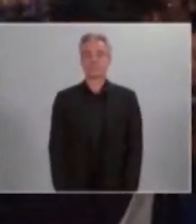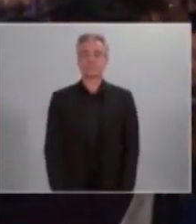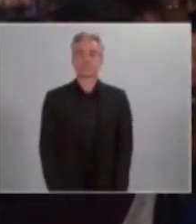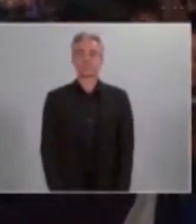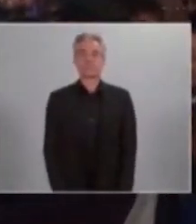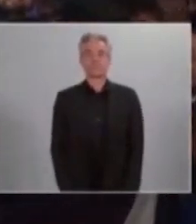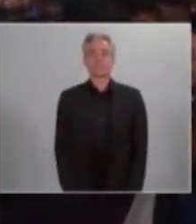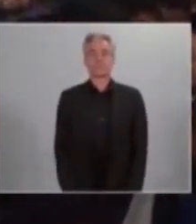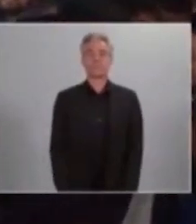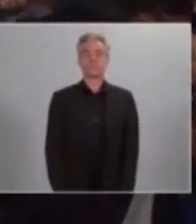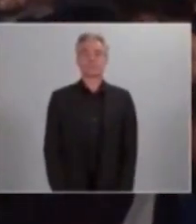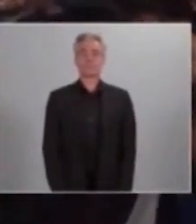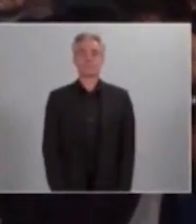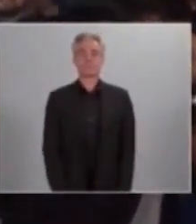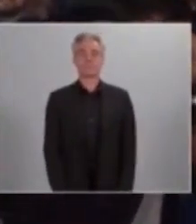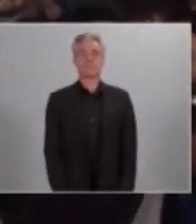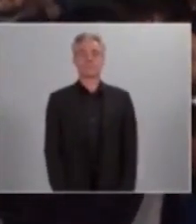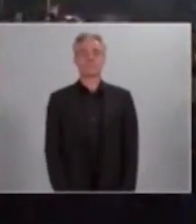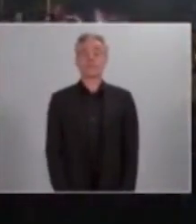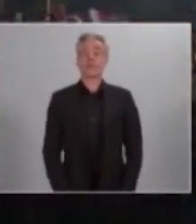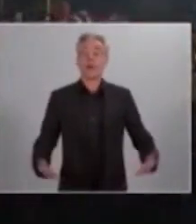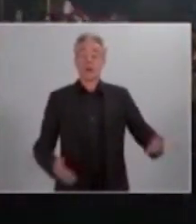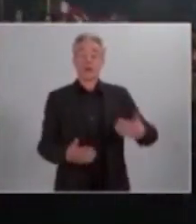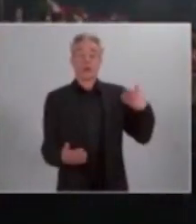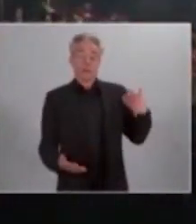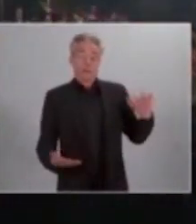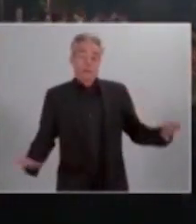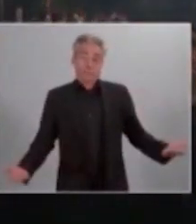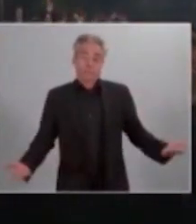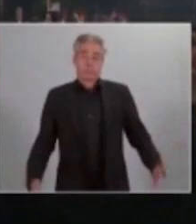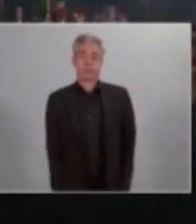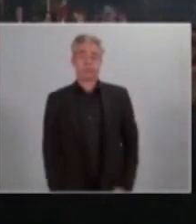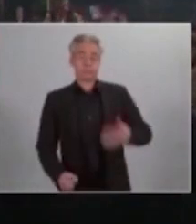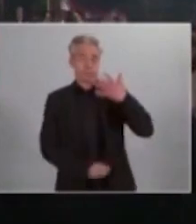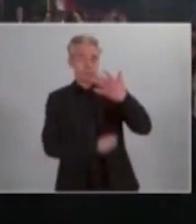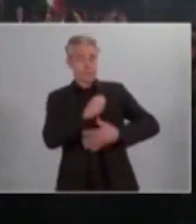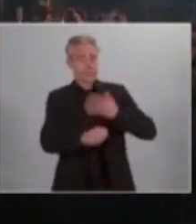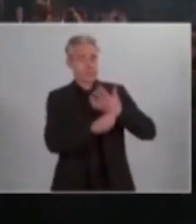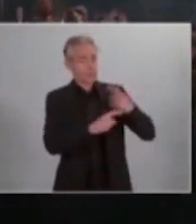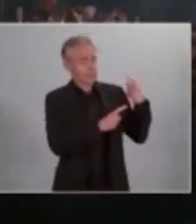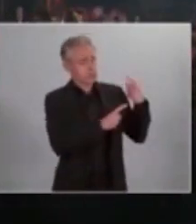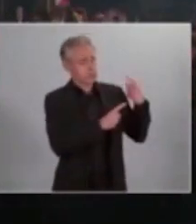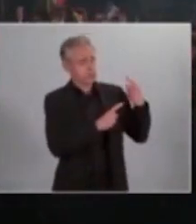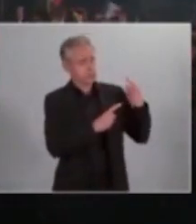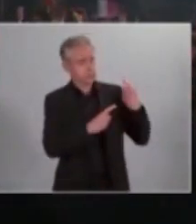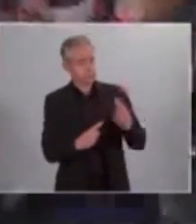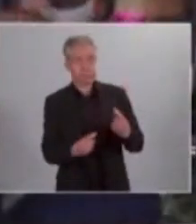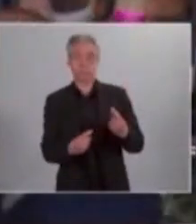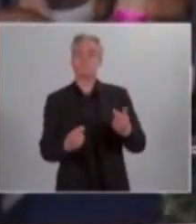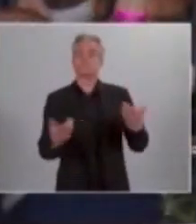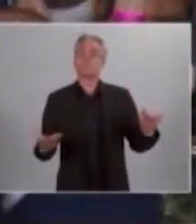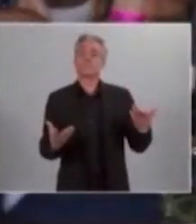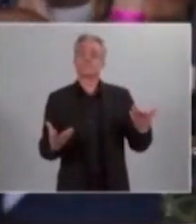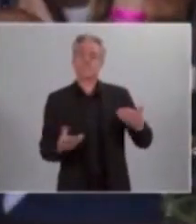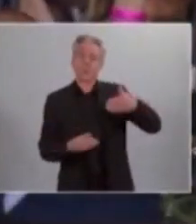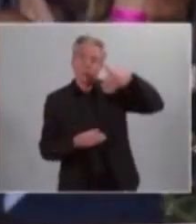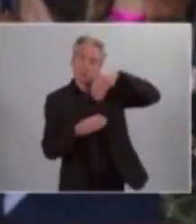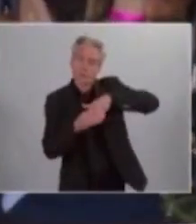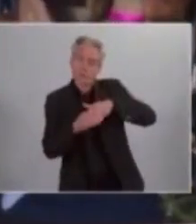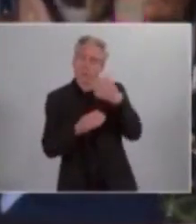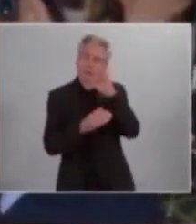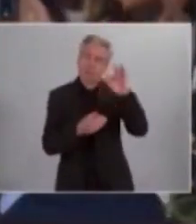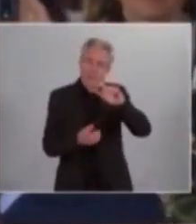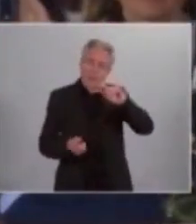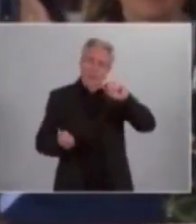ว่าคะแนนเสียงของมาครงเนี่ยคะแนนนิยมของมาครงเนี่ยไม่ได้เยอะเลยซึ่งถามว่ามาครงรู้เรื่องนี้ไหมมาครง